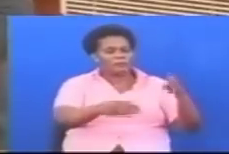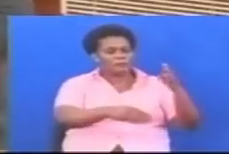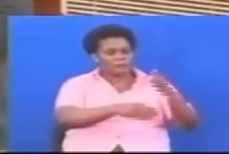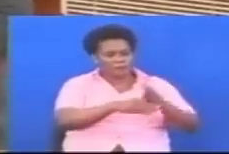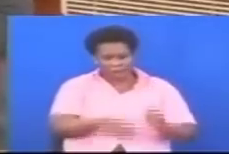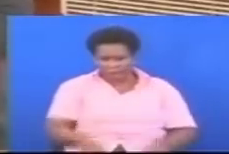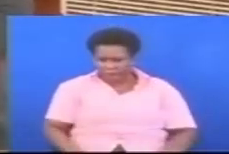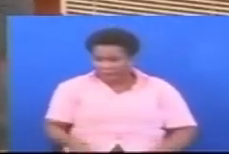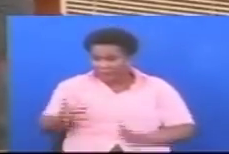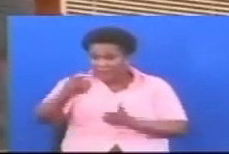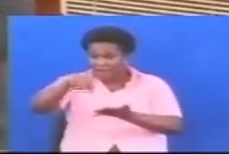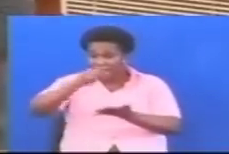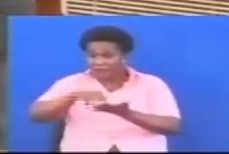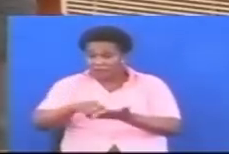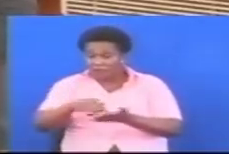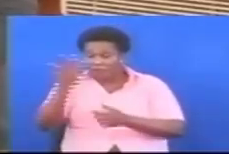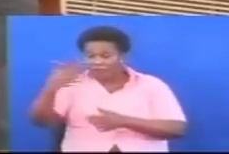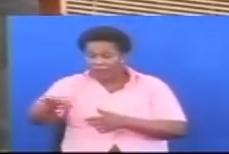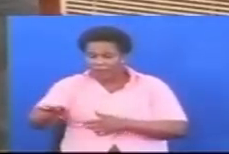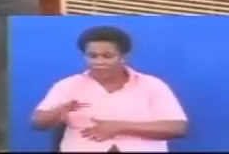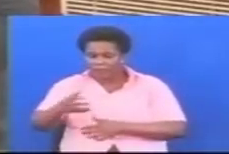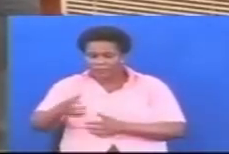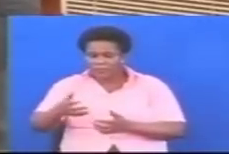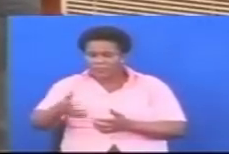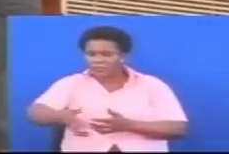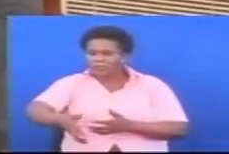vituo vya kuchotea maji